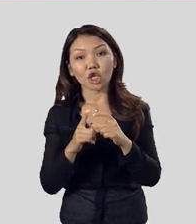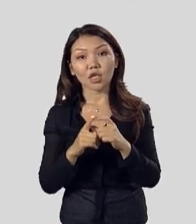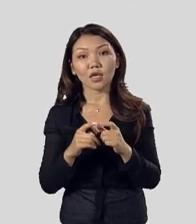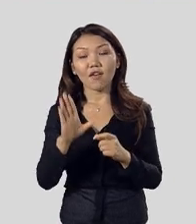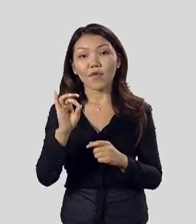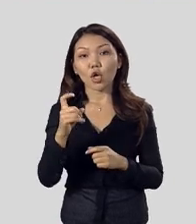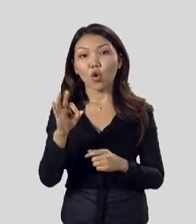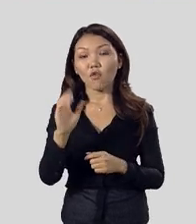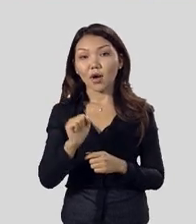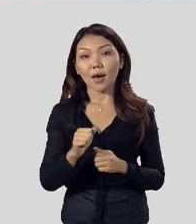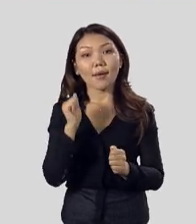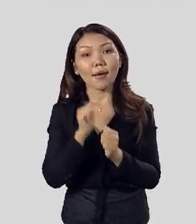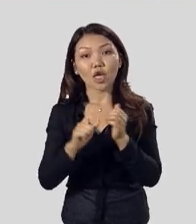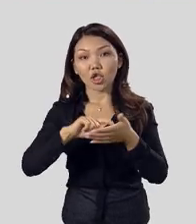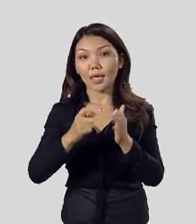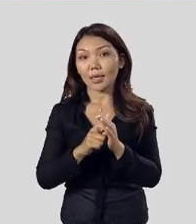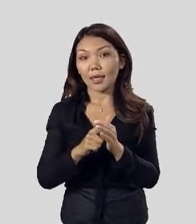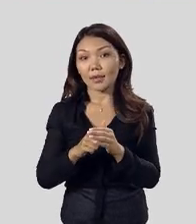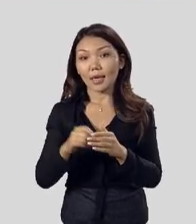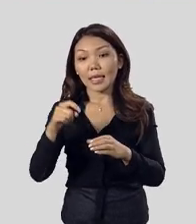клетка из клетки